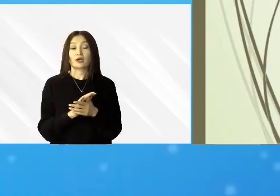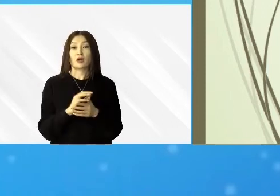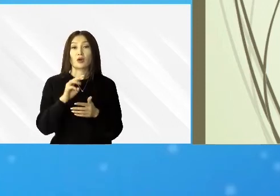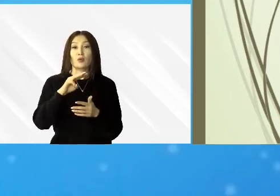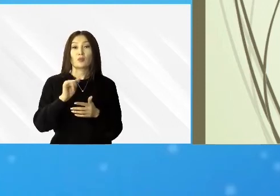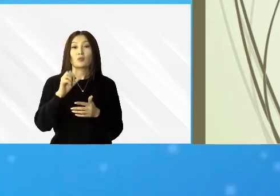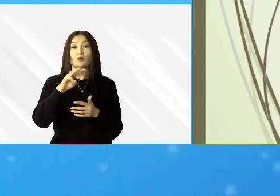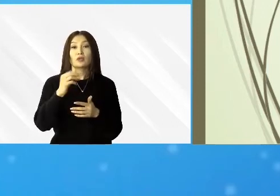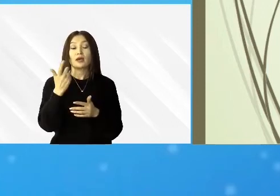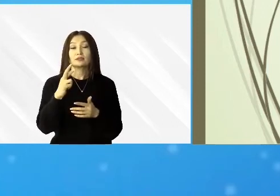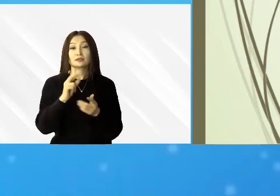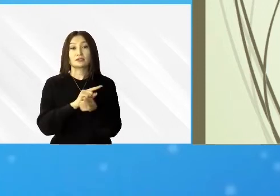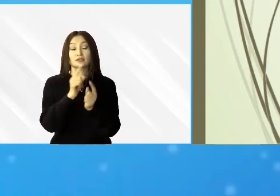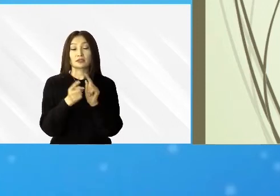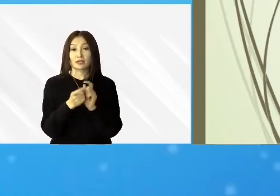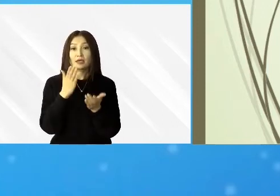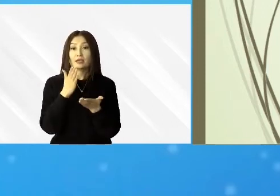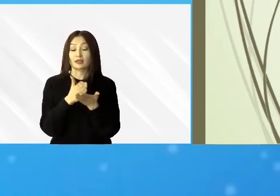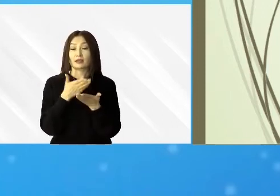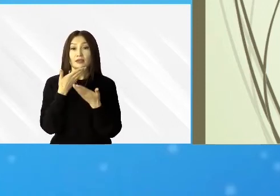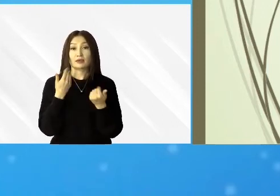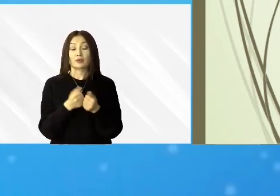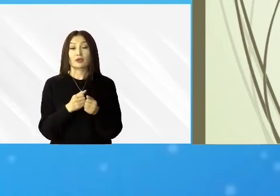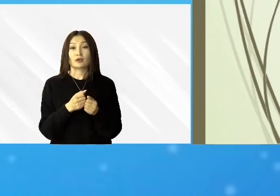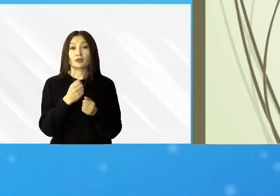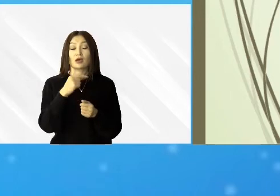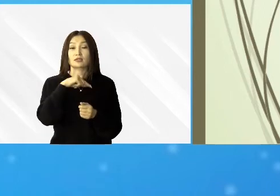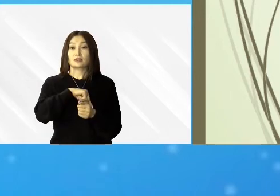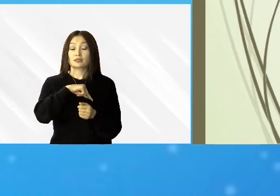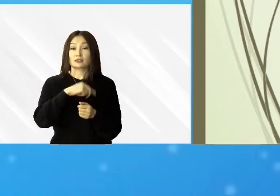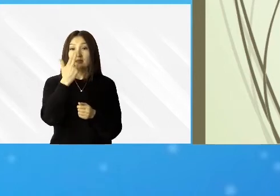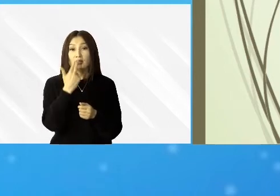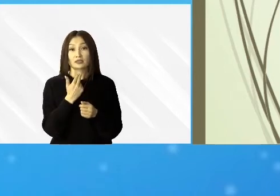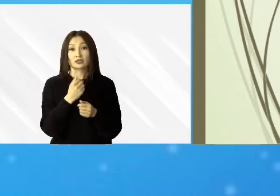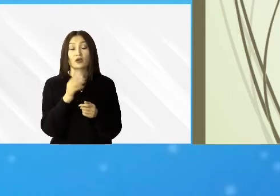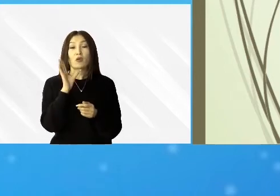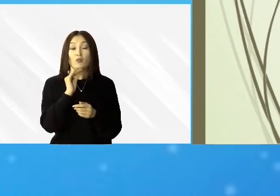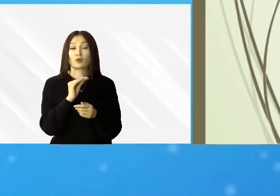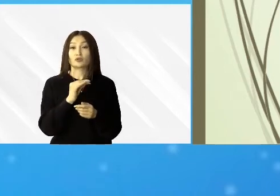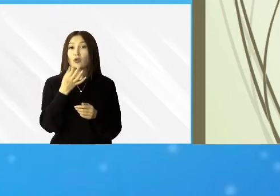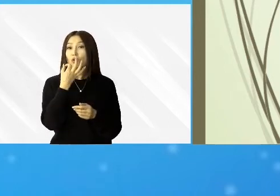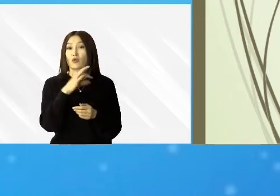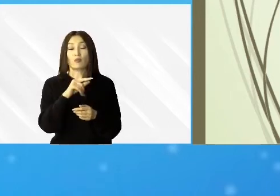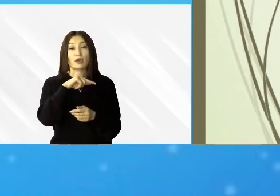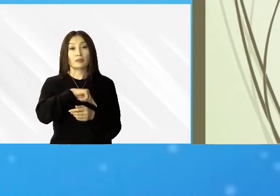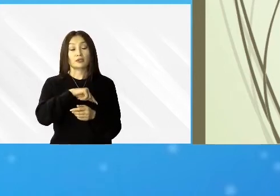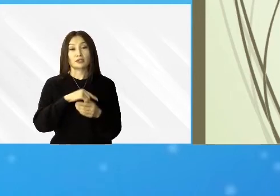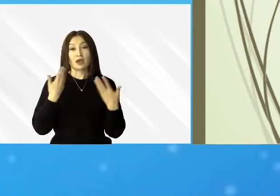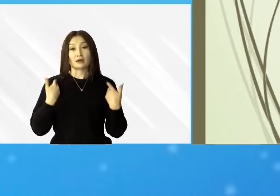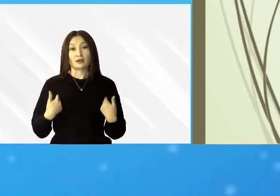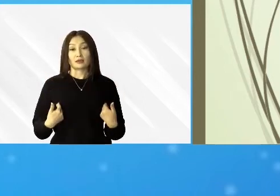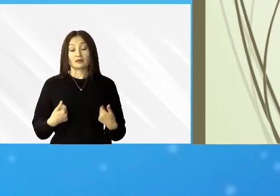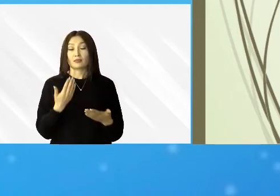Мутации не направлены, не имеют приспособительного значения и могут затрагивать любые признаки